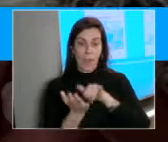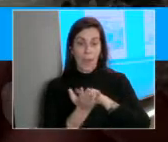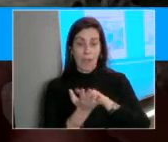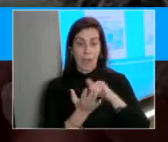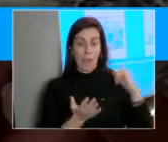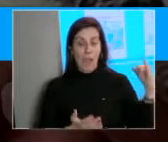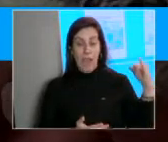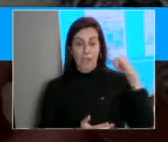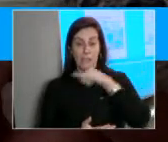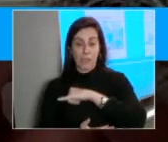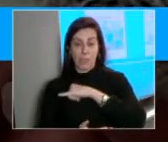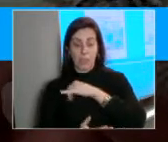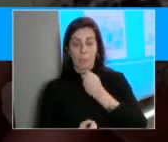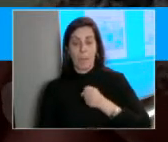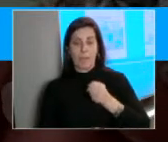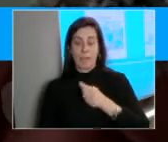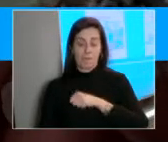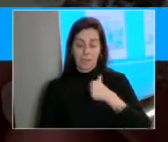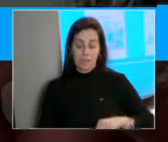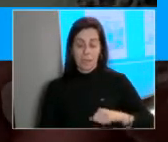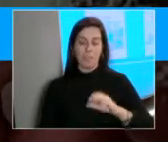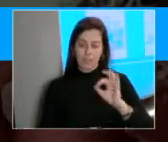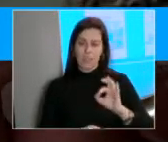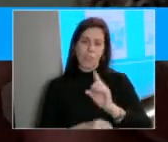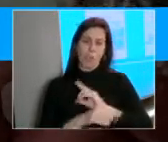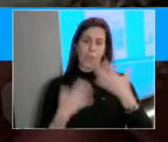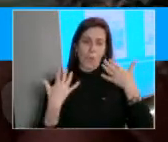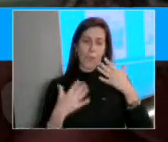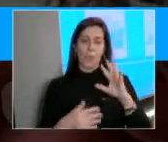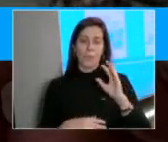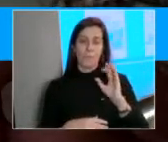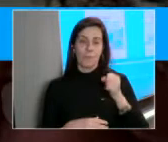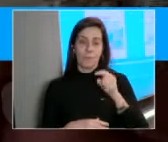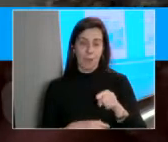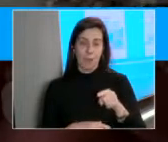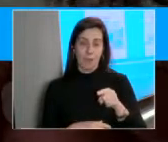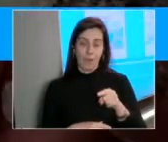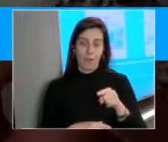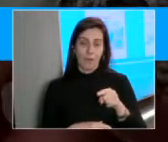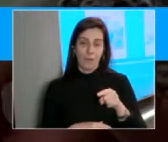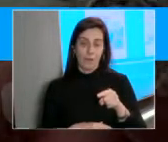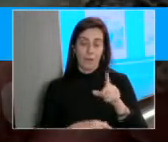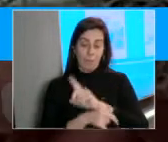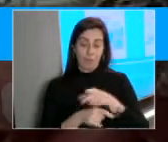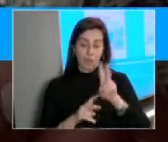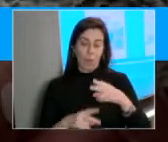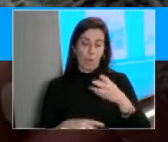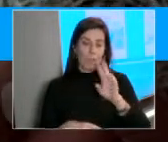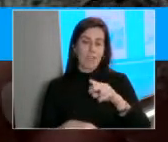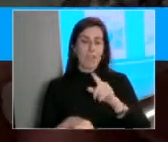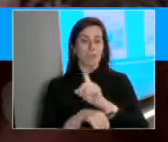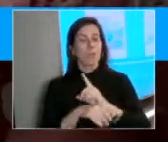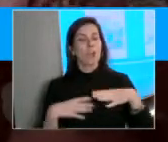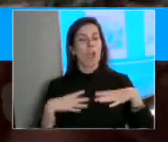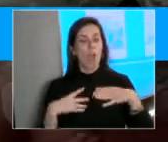לארץ מלאות היה בתיירים סינים, כי זו תקופה נחמדה לקחת ביקור, ואם אתה, זאת אומרת, התקופה שאתה יכול לקחת חופש מהעבודה, ויש